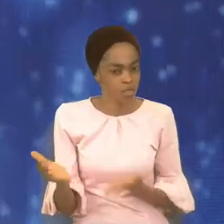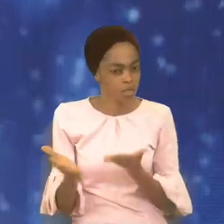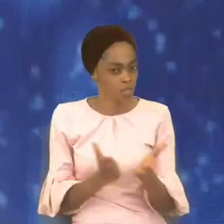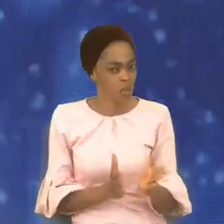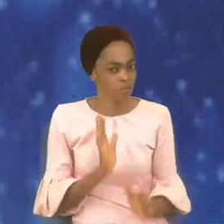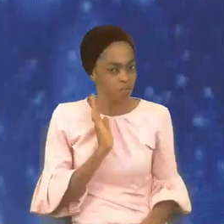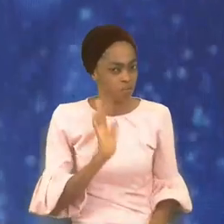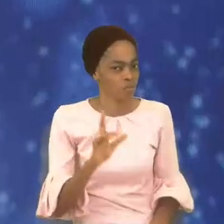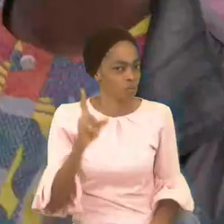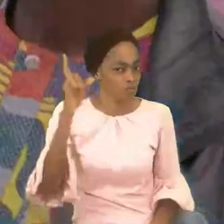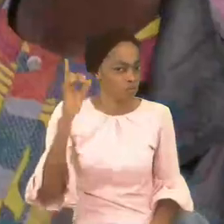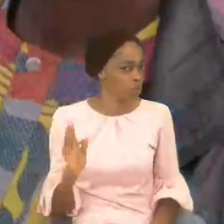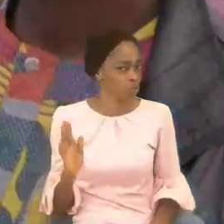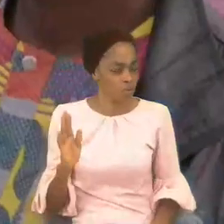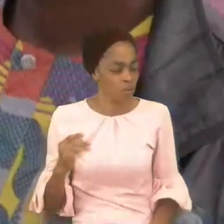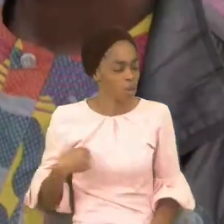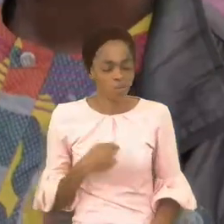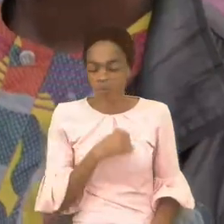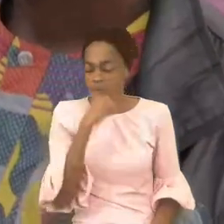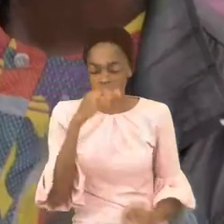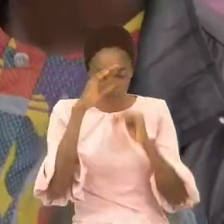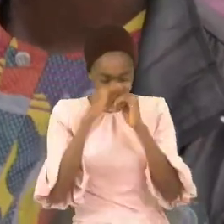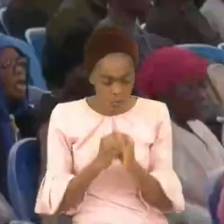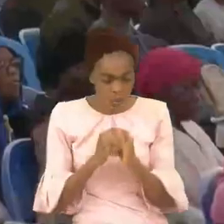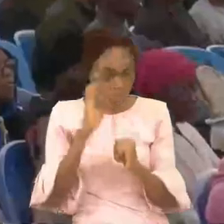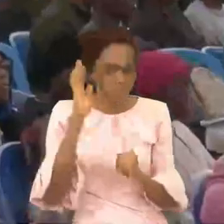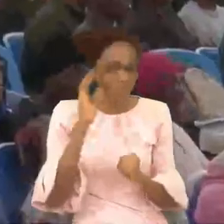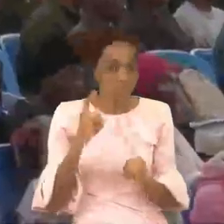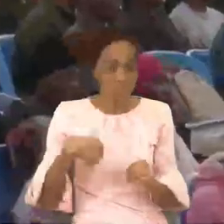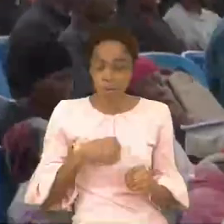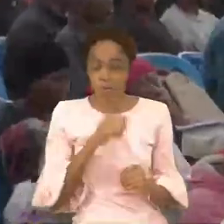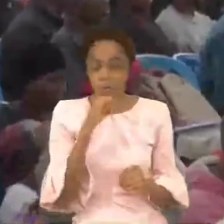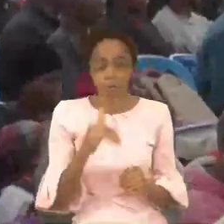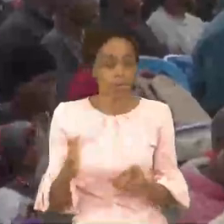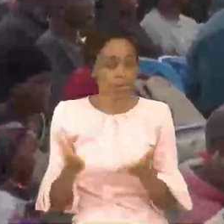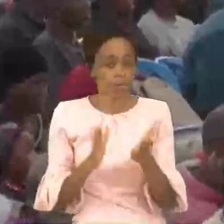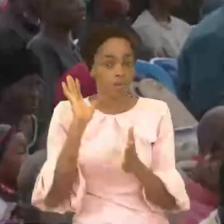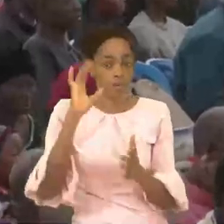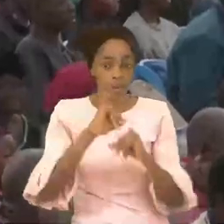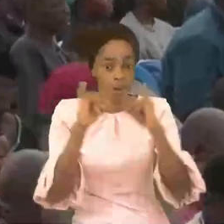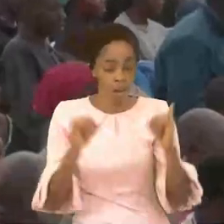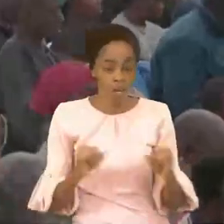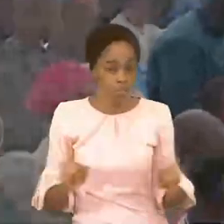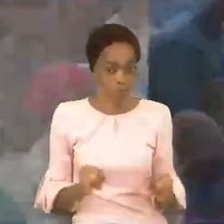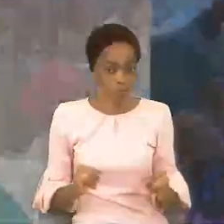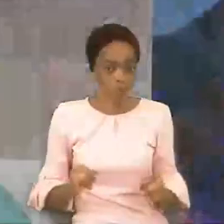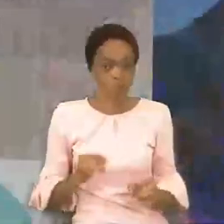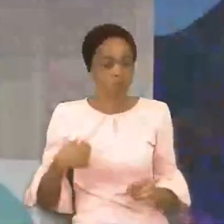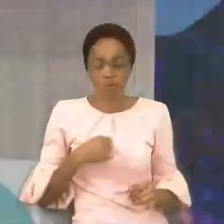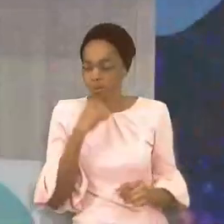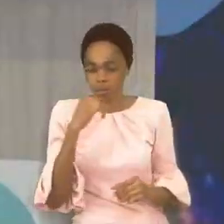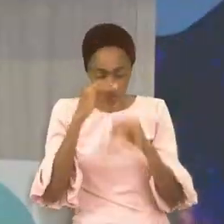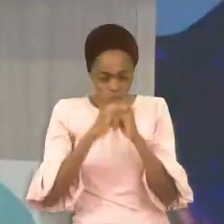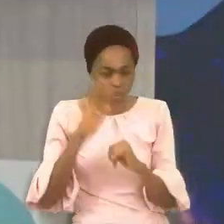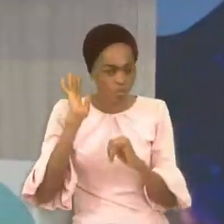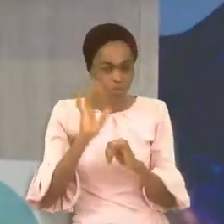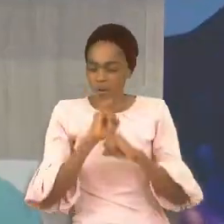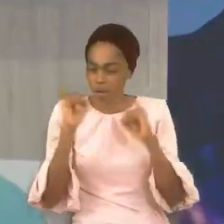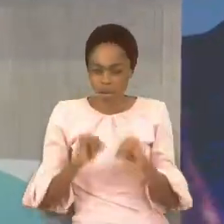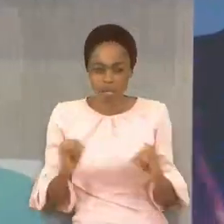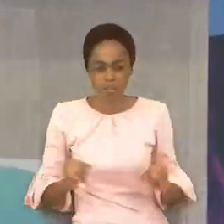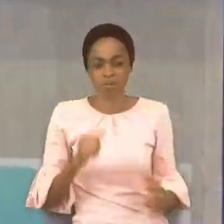nous n'adorerons pas la statue d'or que tu as élevée. Quelqu'un donne-moi un grand amen.